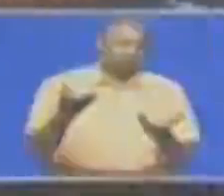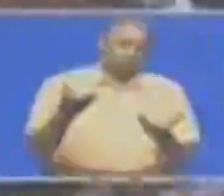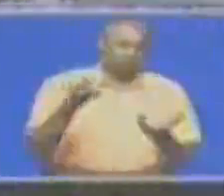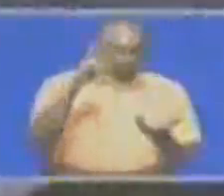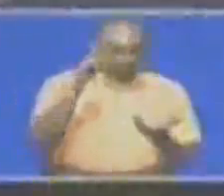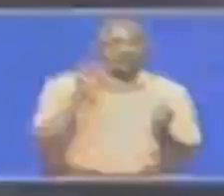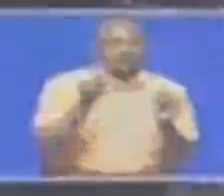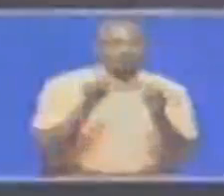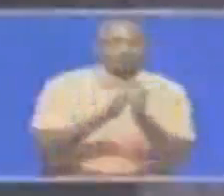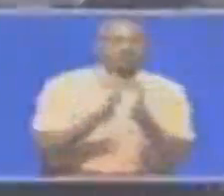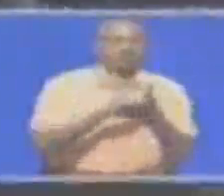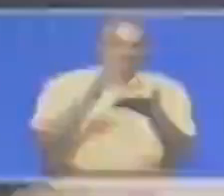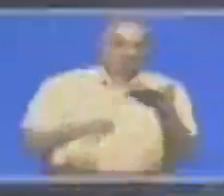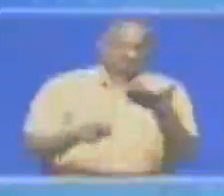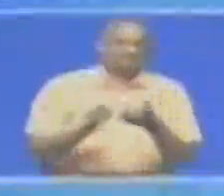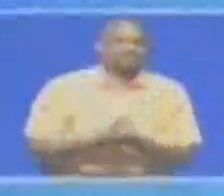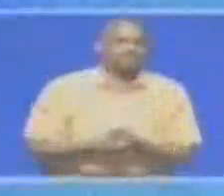Kirui KTN leo weekendi.